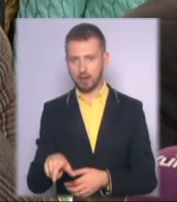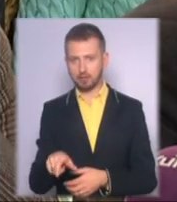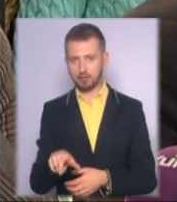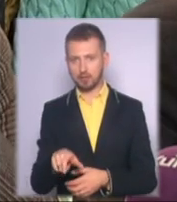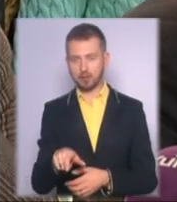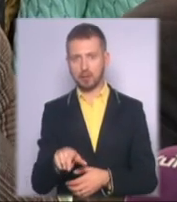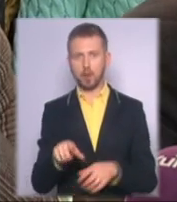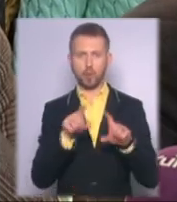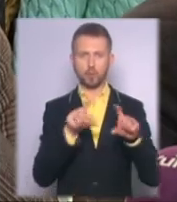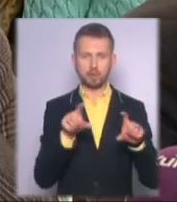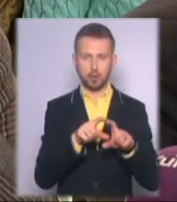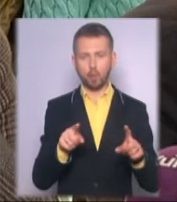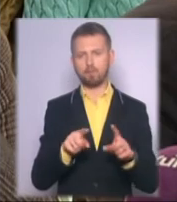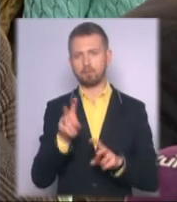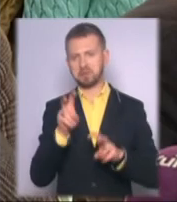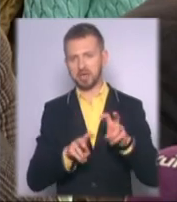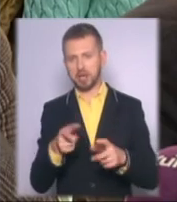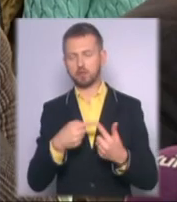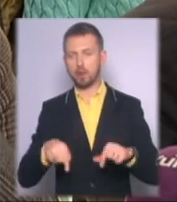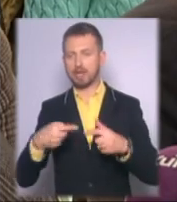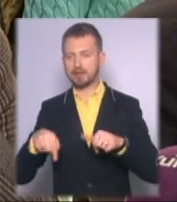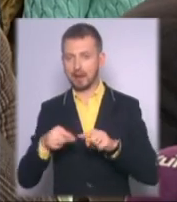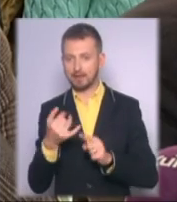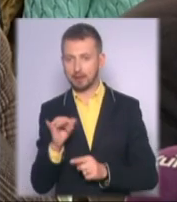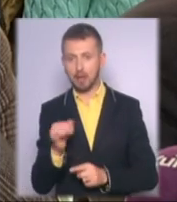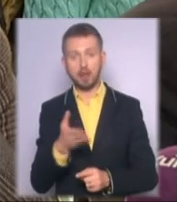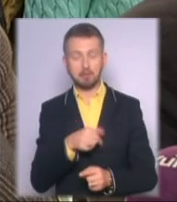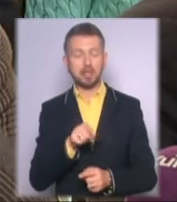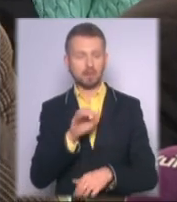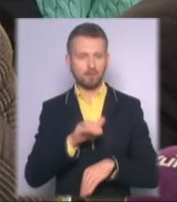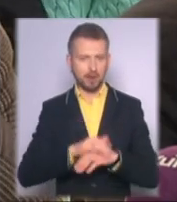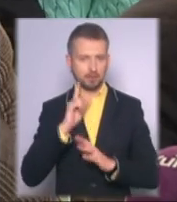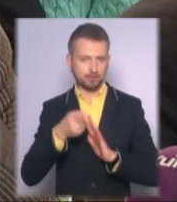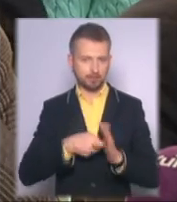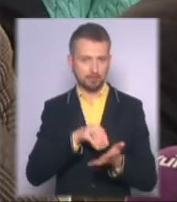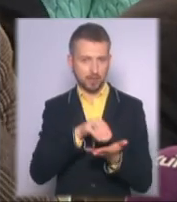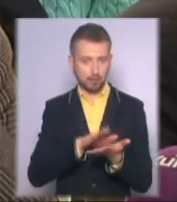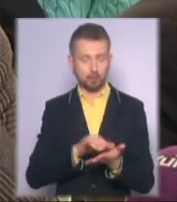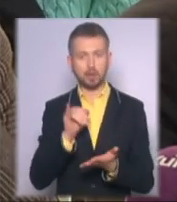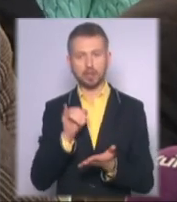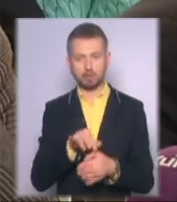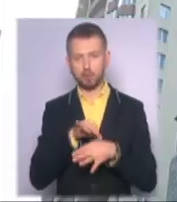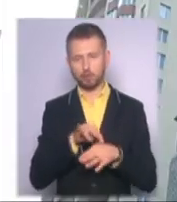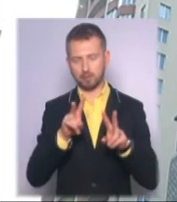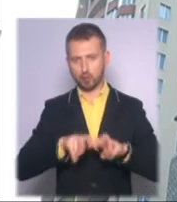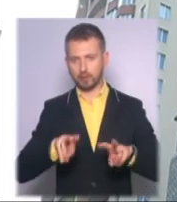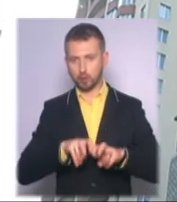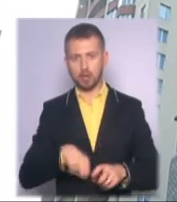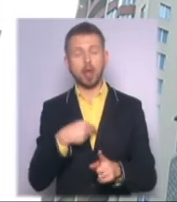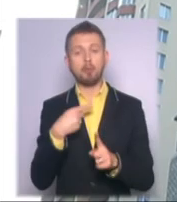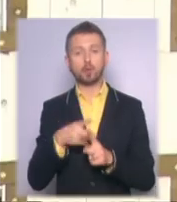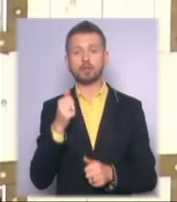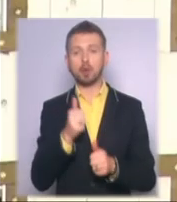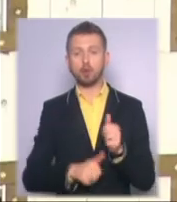установ, підприємств, організацій. То ми безпосередньо ці факти встановлюємо, реєструємо і проводимо за ними розслідування. Крім того, на